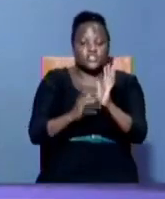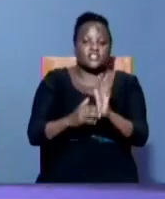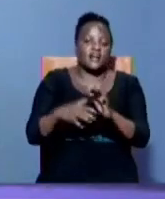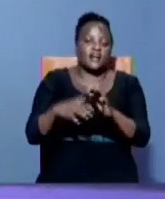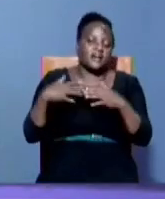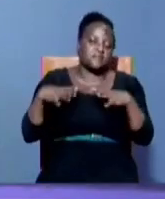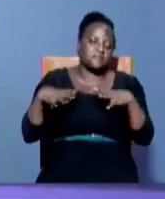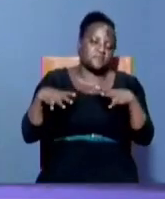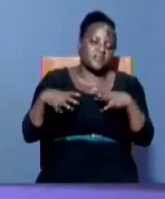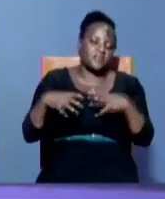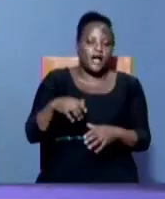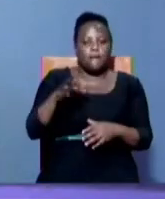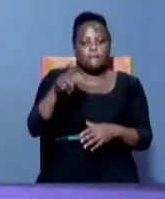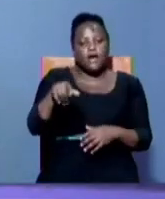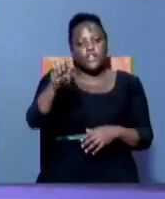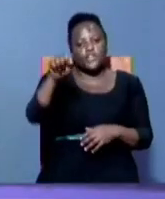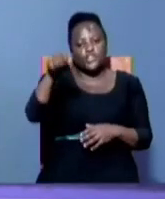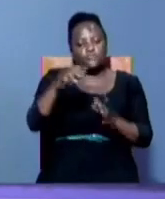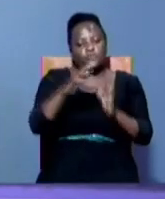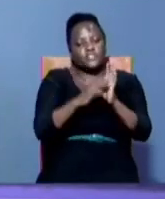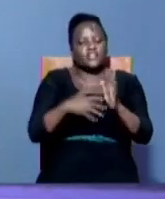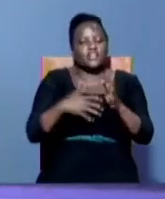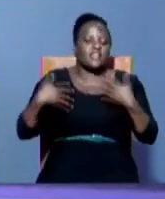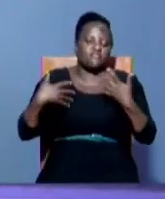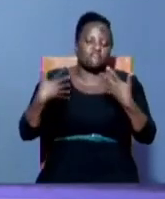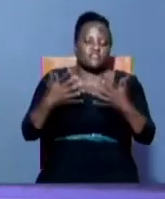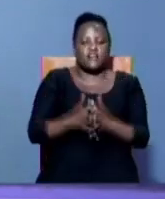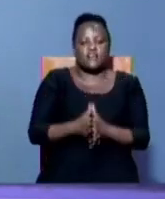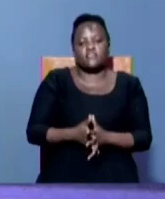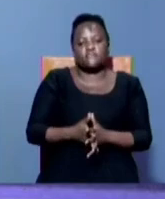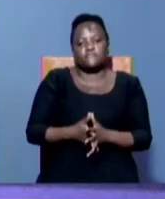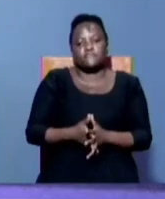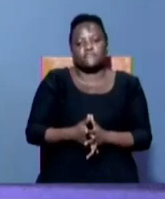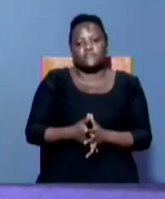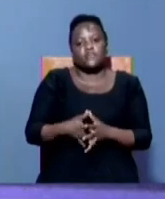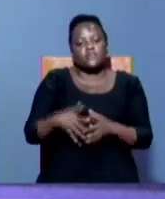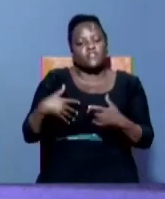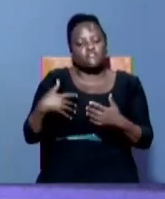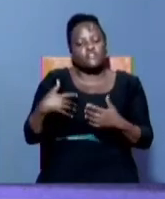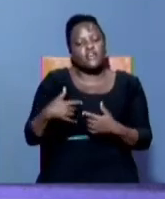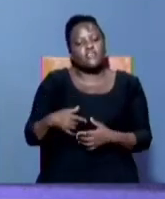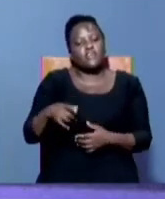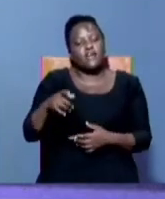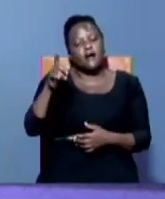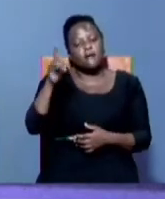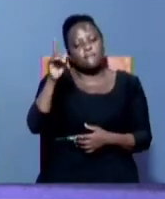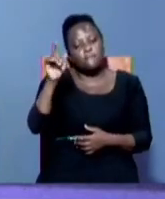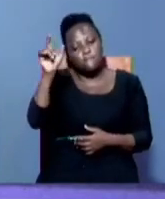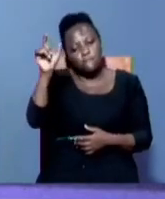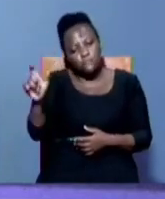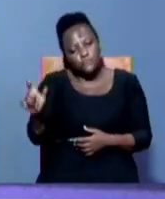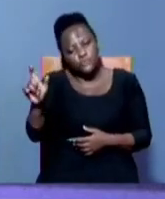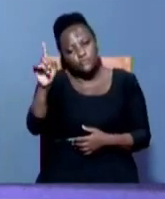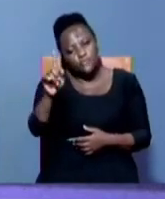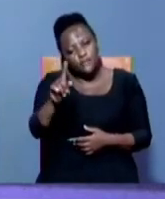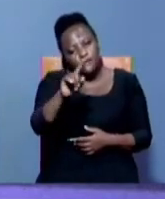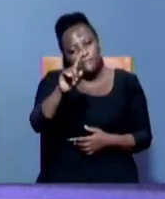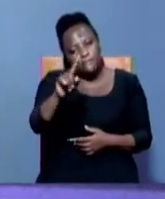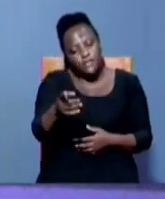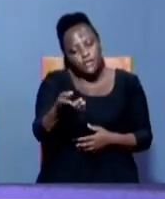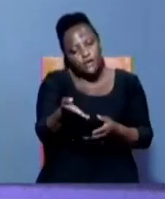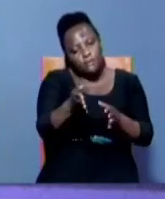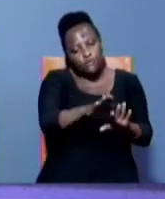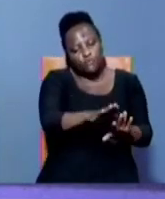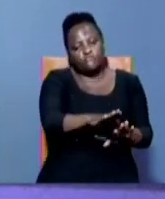inaburudika. Pale ndipo sheria inafurahi. Inafurahia nini? Mdhambi amekufa. Amekufa